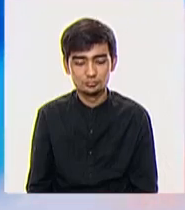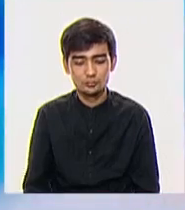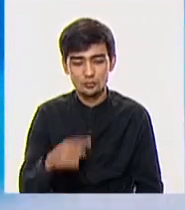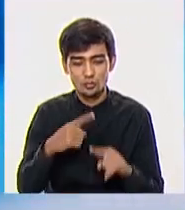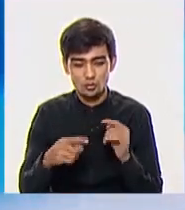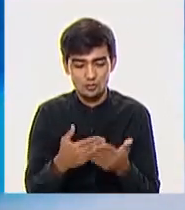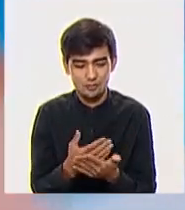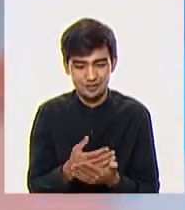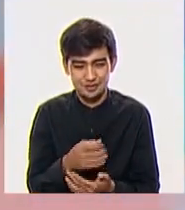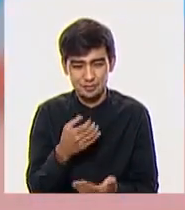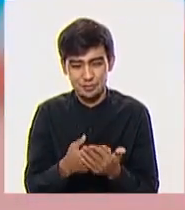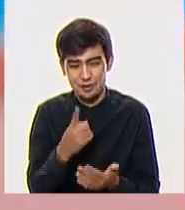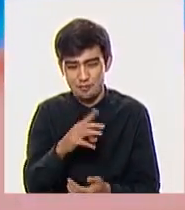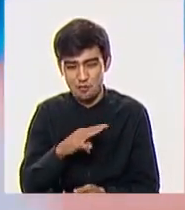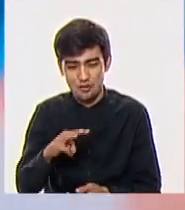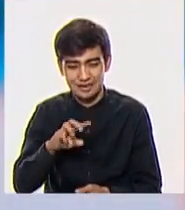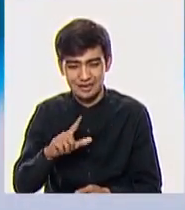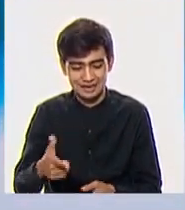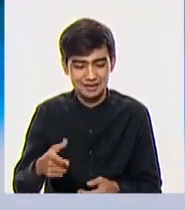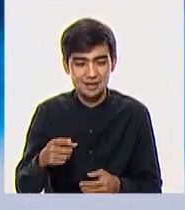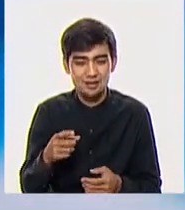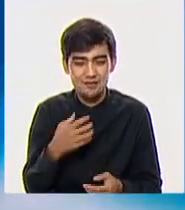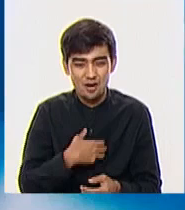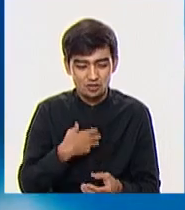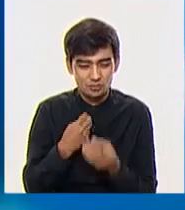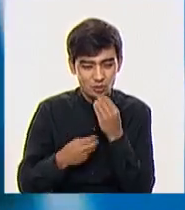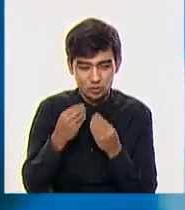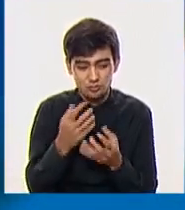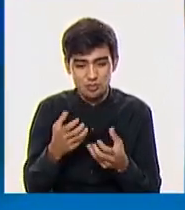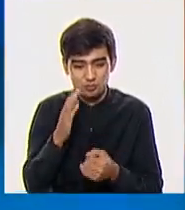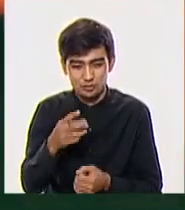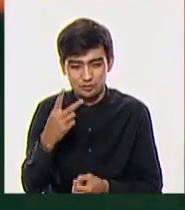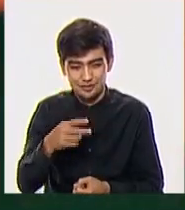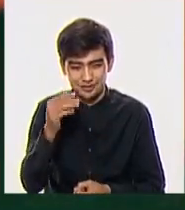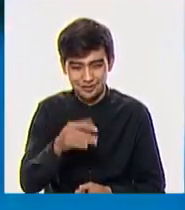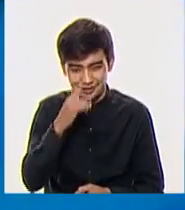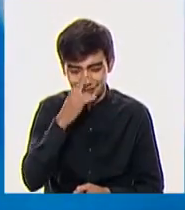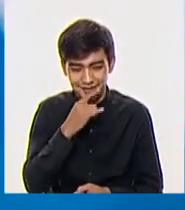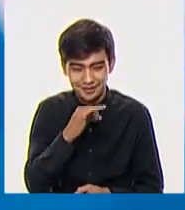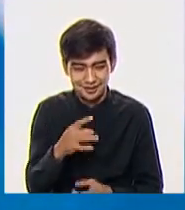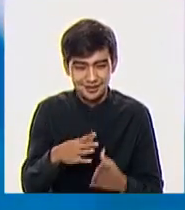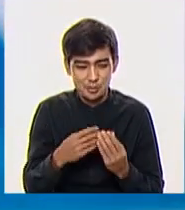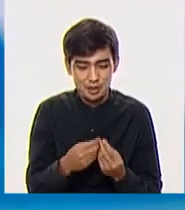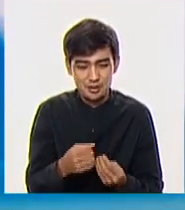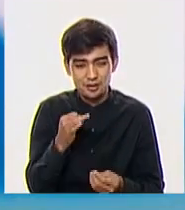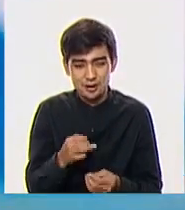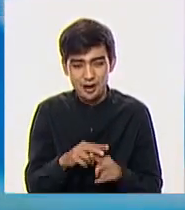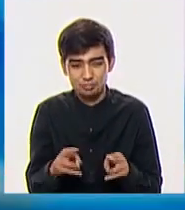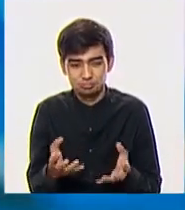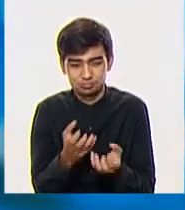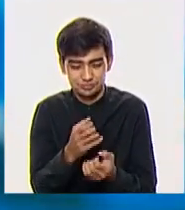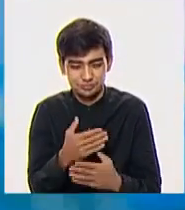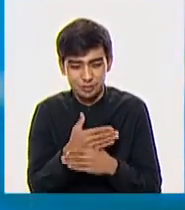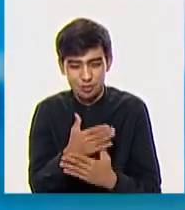К другим новостям. Более 1 миллиона килограммов необходимых продуктов получат 20 тысяч казахстанских семей. Такую поддержку